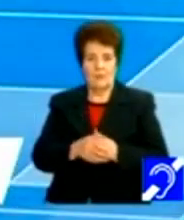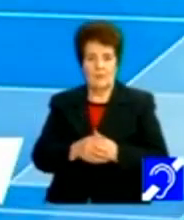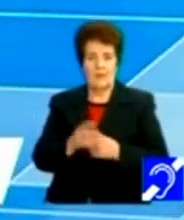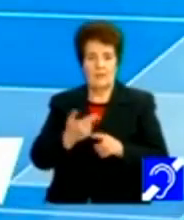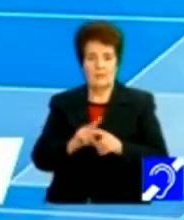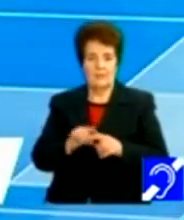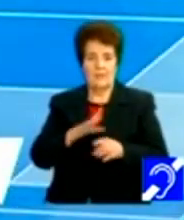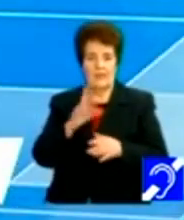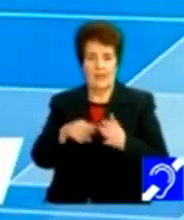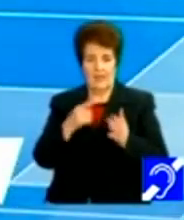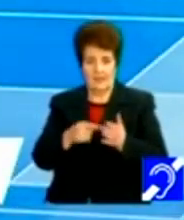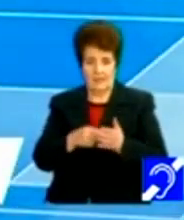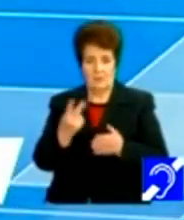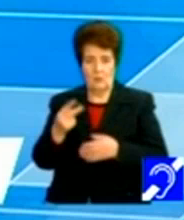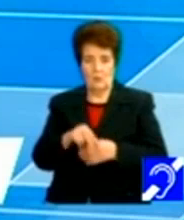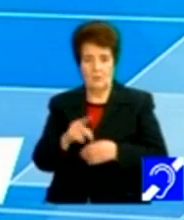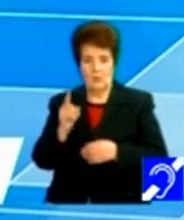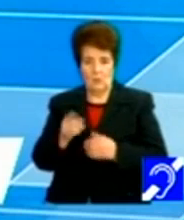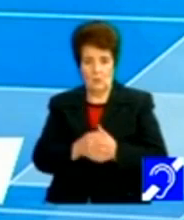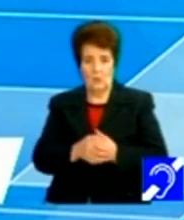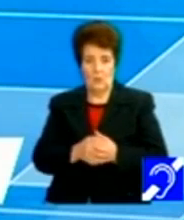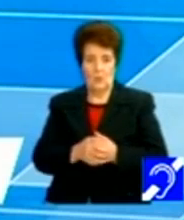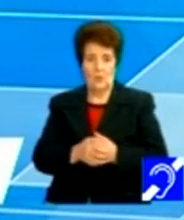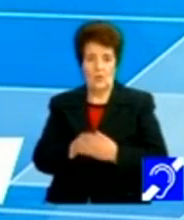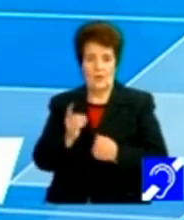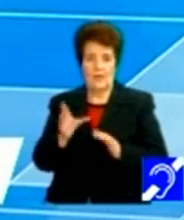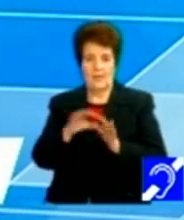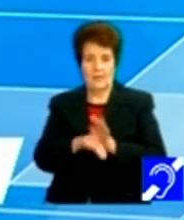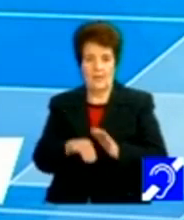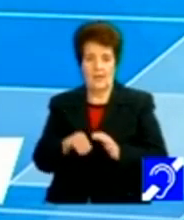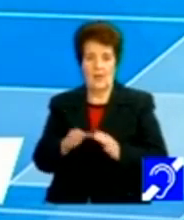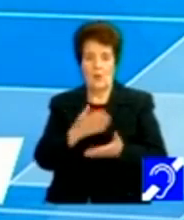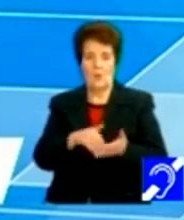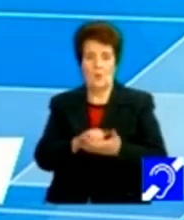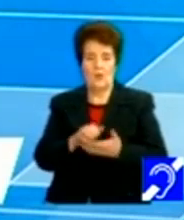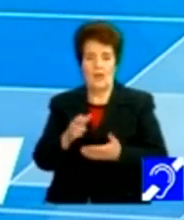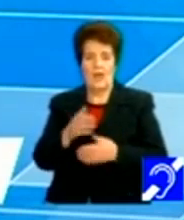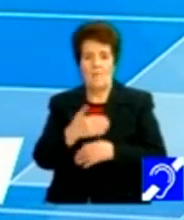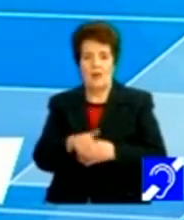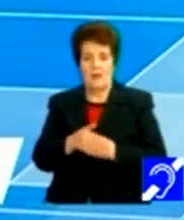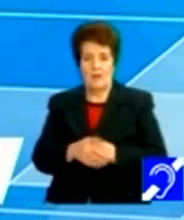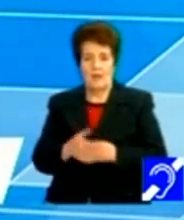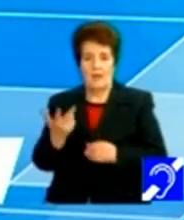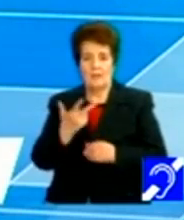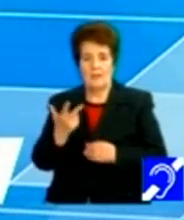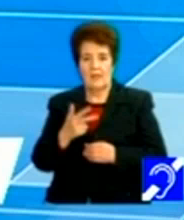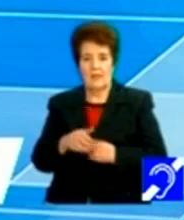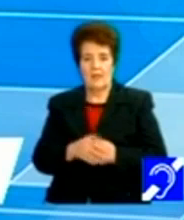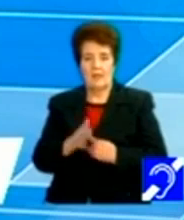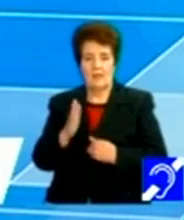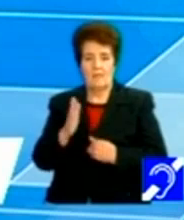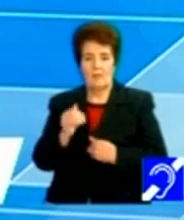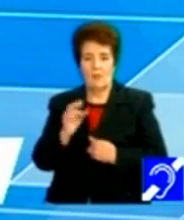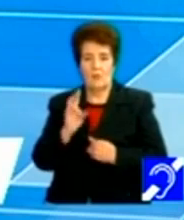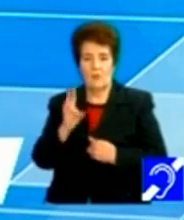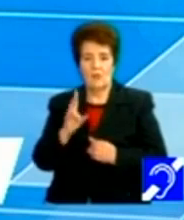era răspunsul, deși a venit la putere în 2001 cu lozinca aderării la Uniunea Vamală Rusia-Belarus. Al treilea președinte, Vladimir Voronin, mai